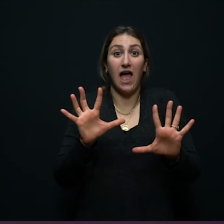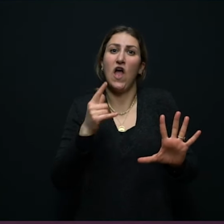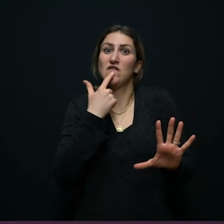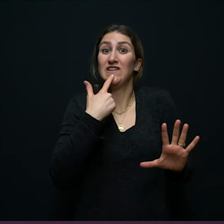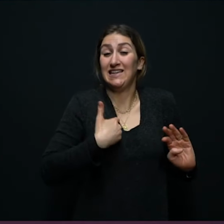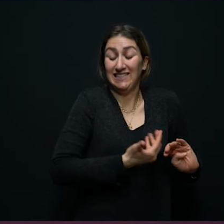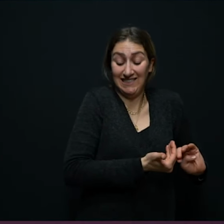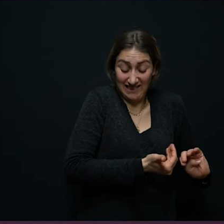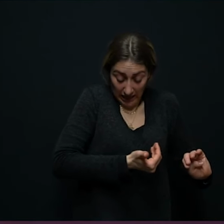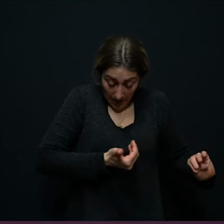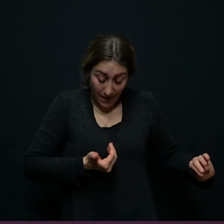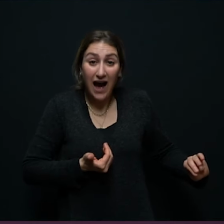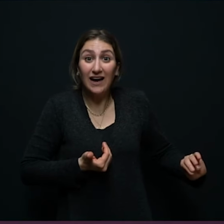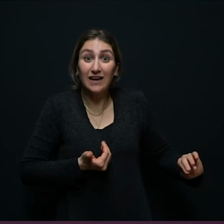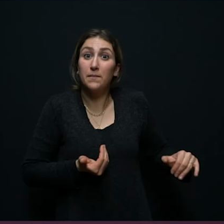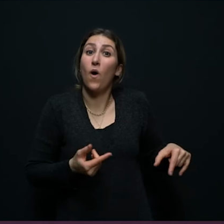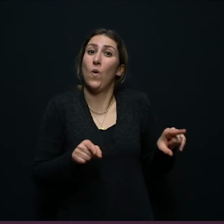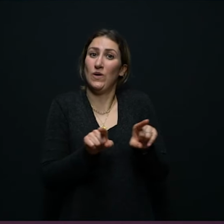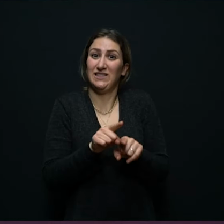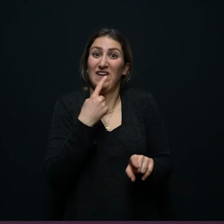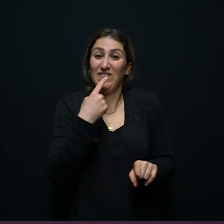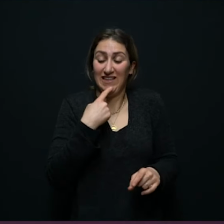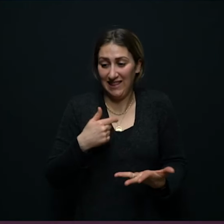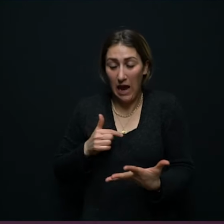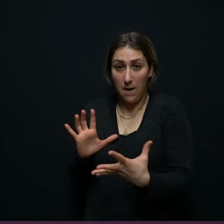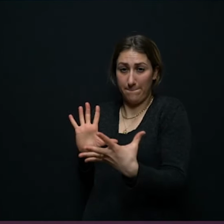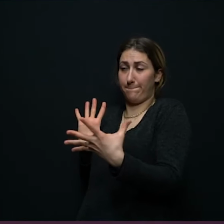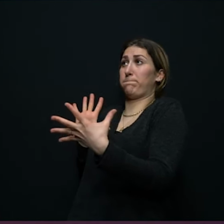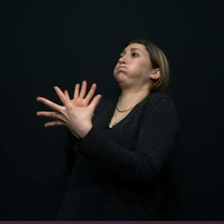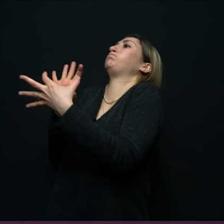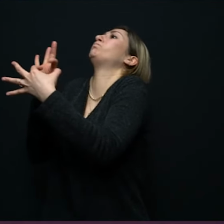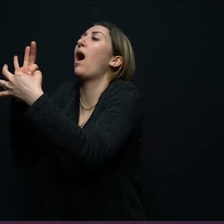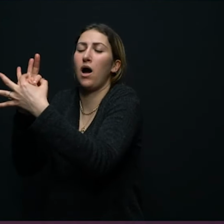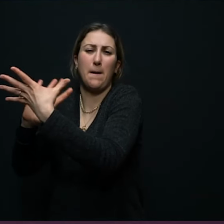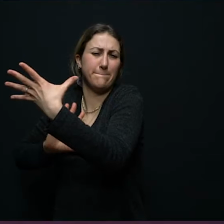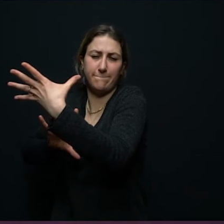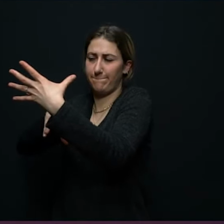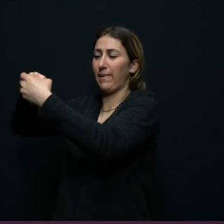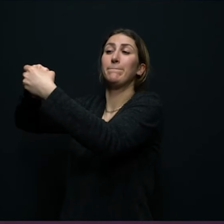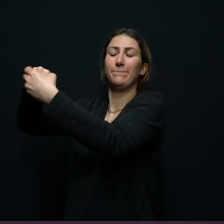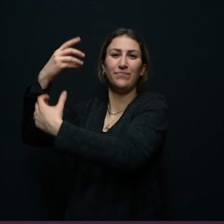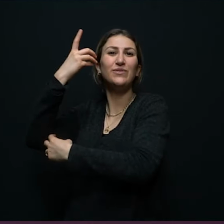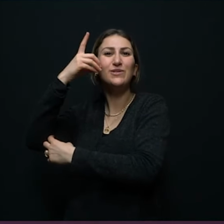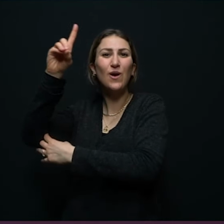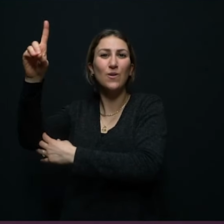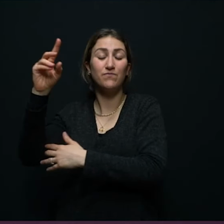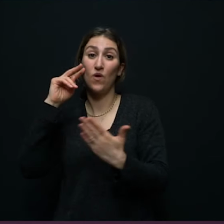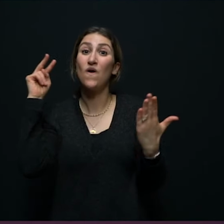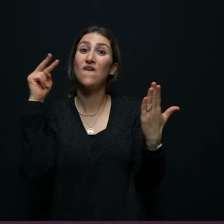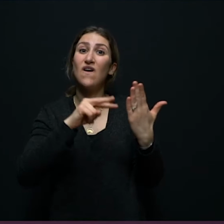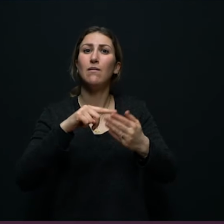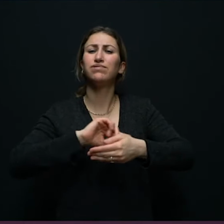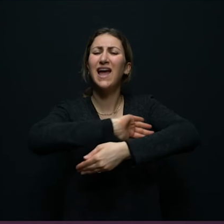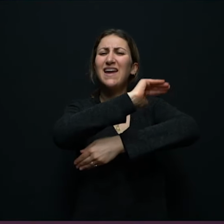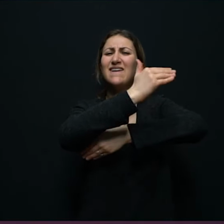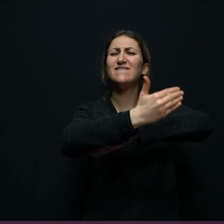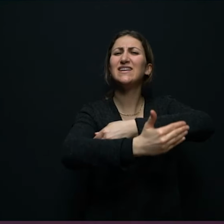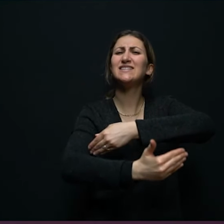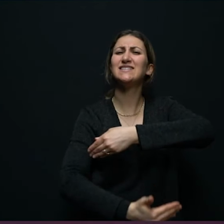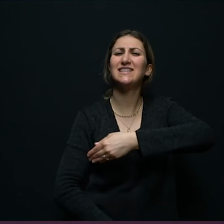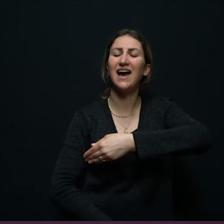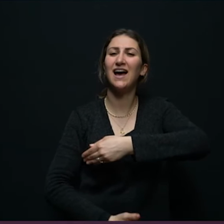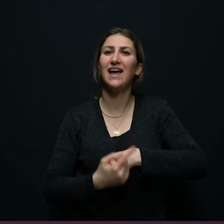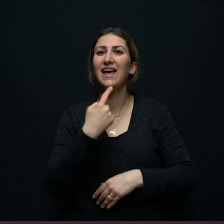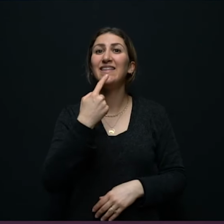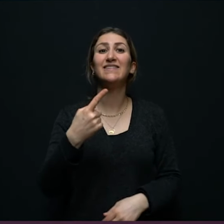notion d'appartenance pour le dit dans ephésiens au chapitre 5 à sa manière il dit marie-aimée votre femme comme